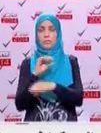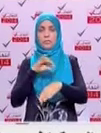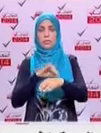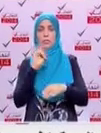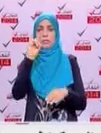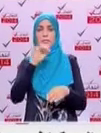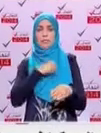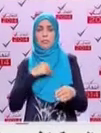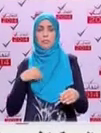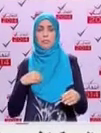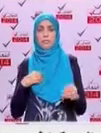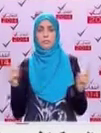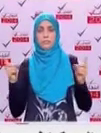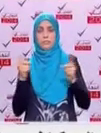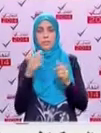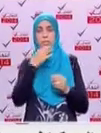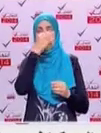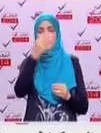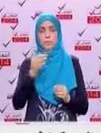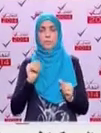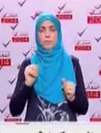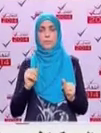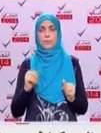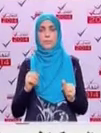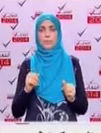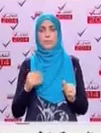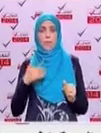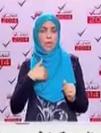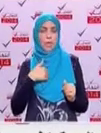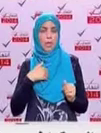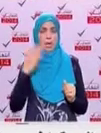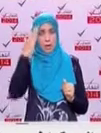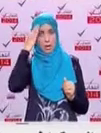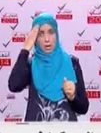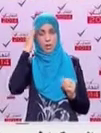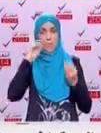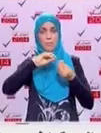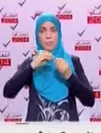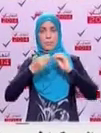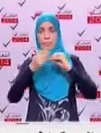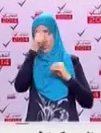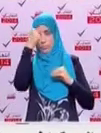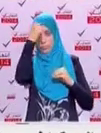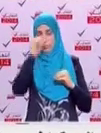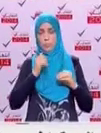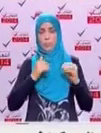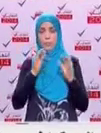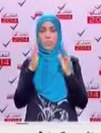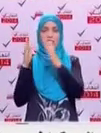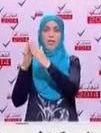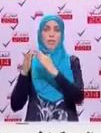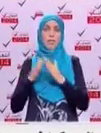مستشفيات. باختصار نقول لكم أني نعرف مشاكل جندوبة دوار دوار. نتقدم